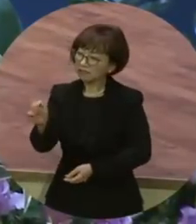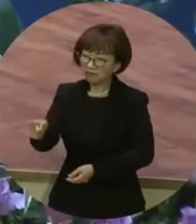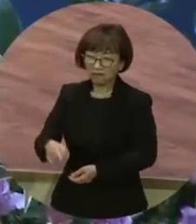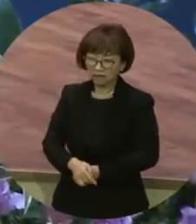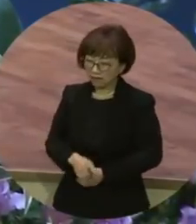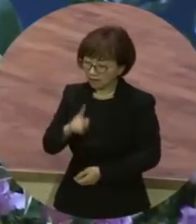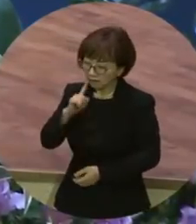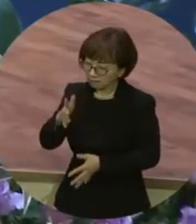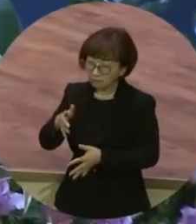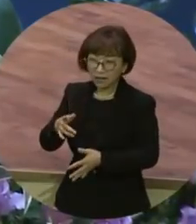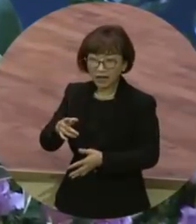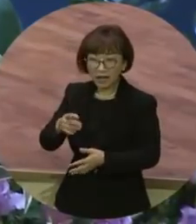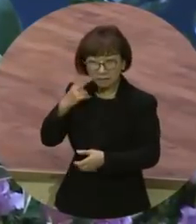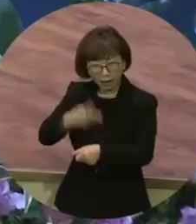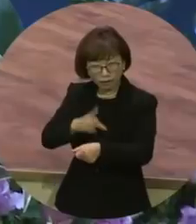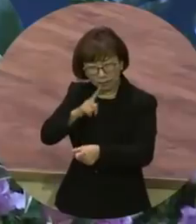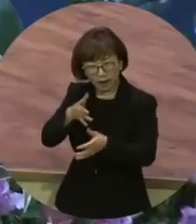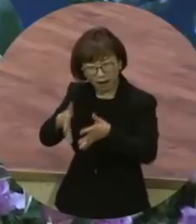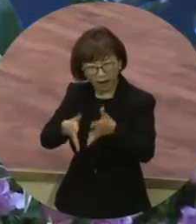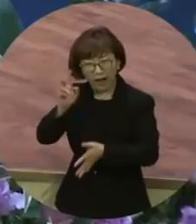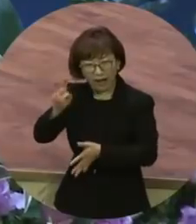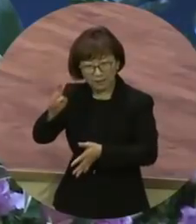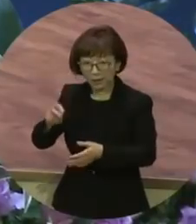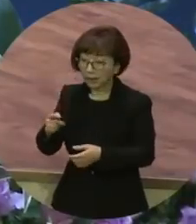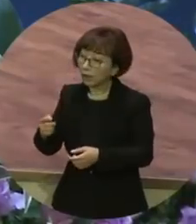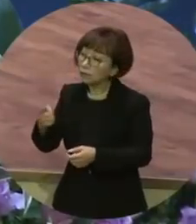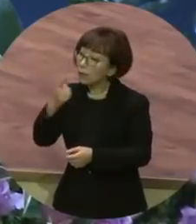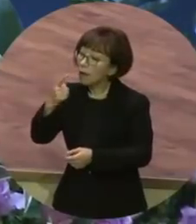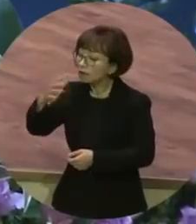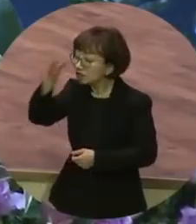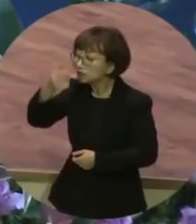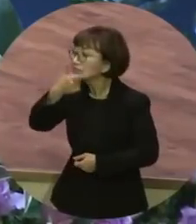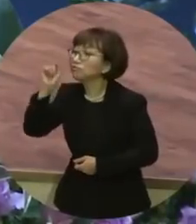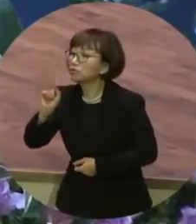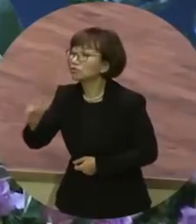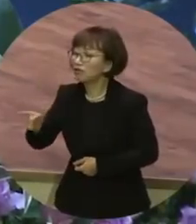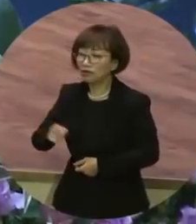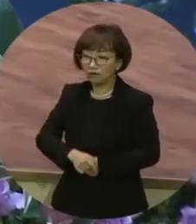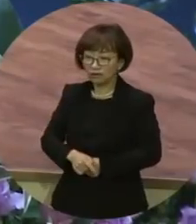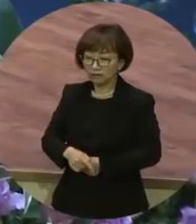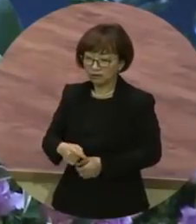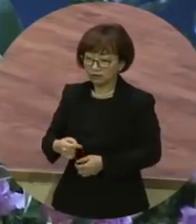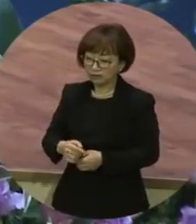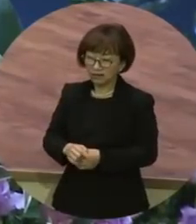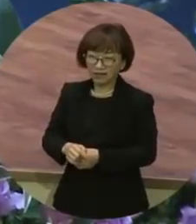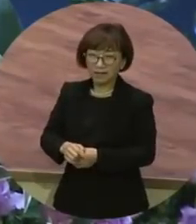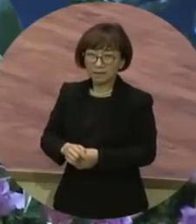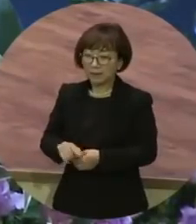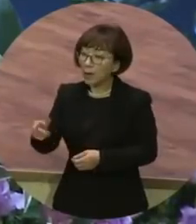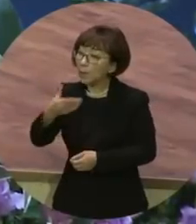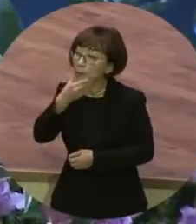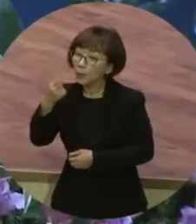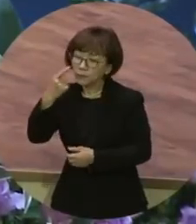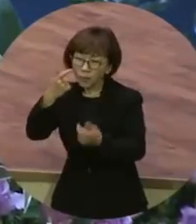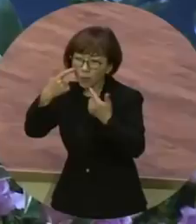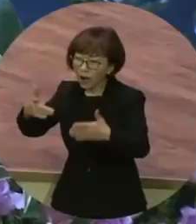말도 잘 못하지 않냐? 바울이 말을 잘 못했나 봐요. 언변이 뛰어나지 않은 걸 비판하면서 복음 말 잘 못해도 말 잘하고